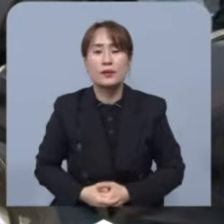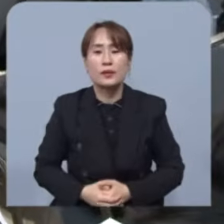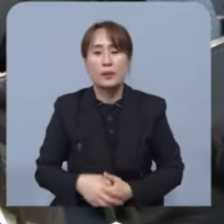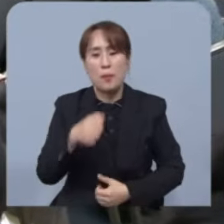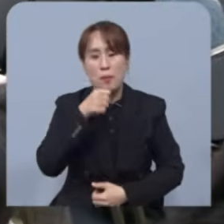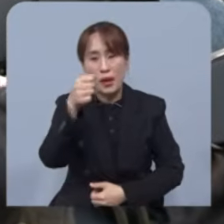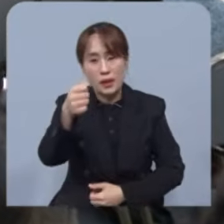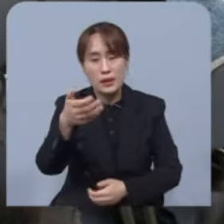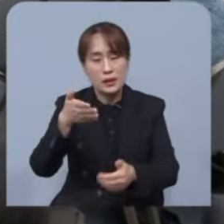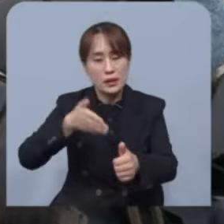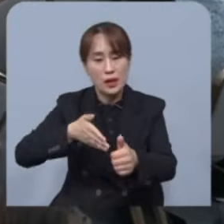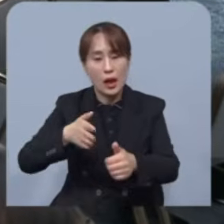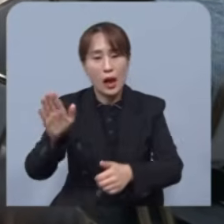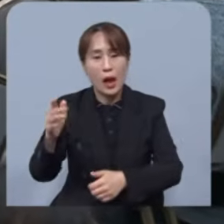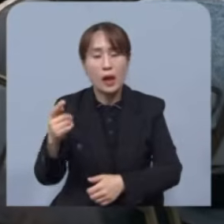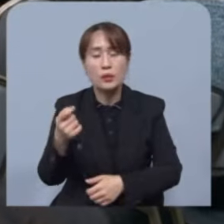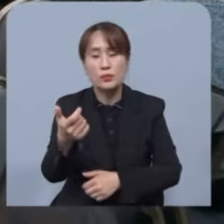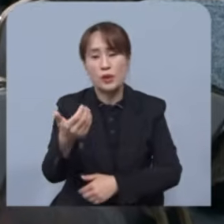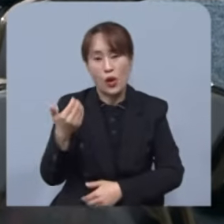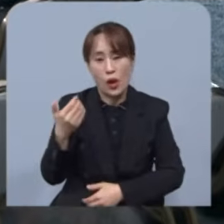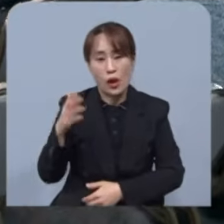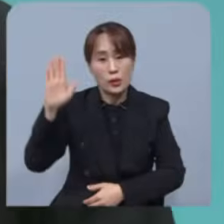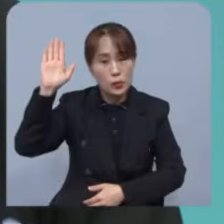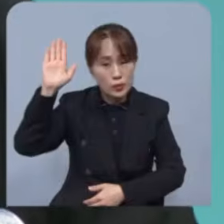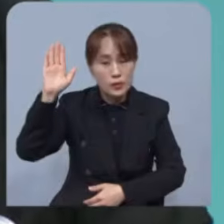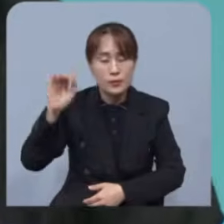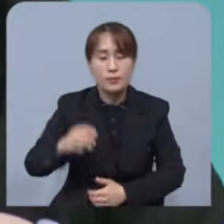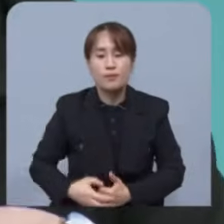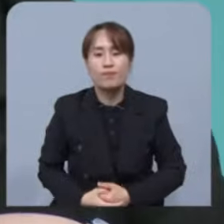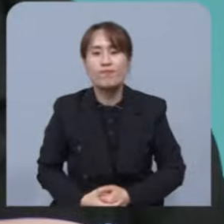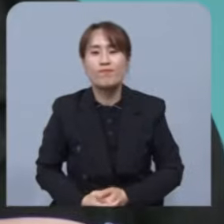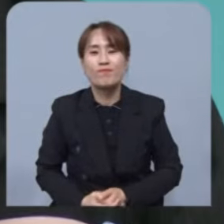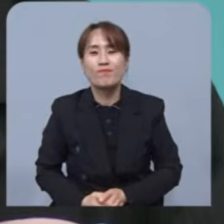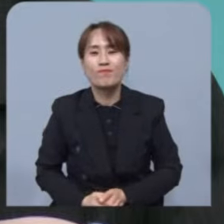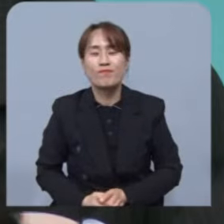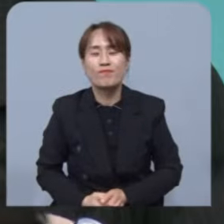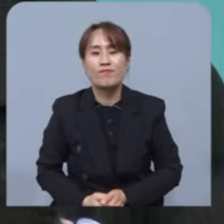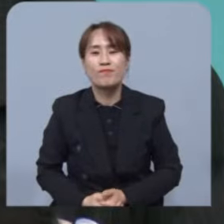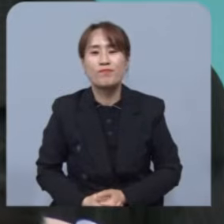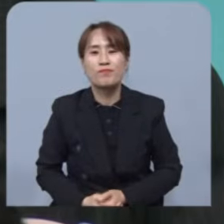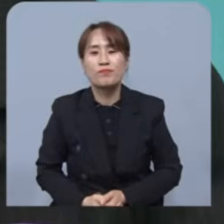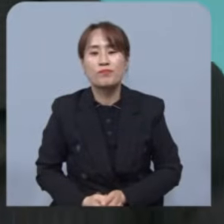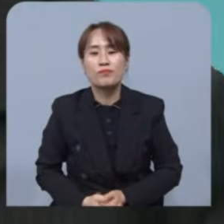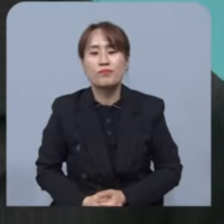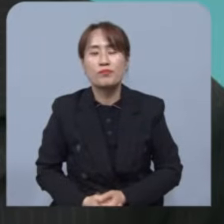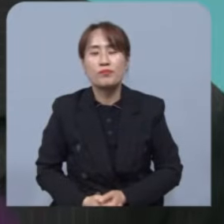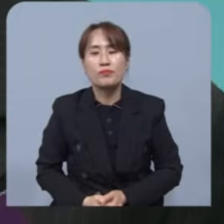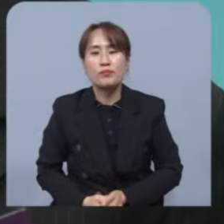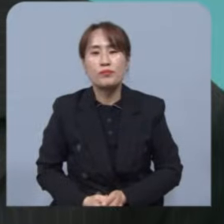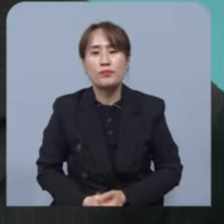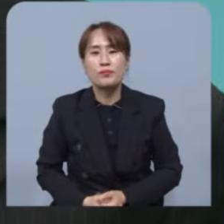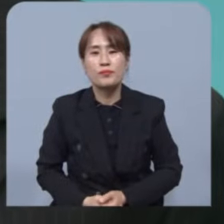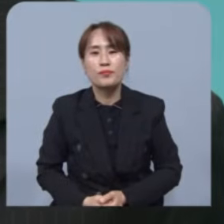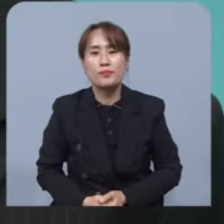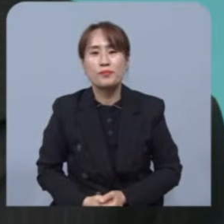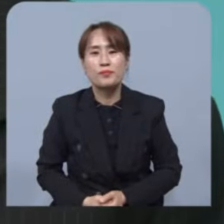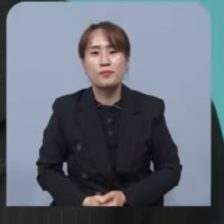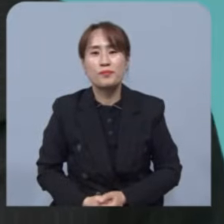마이크 전해드리겠습니다. 아니요, 지금 방금 손 들고 계신 분께 마이크 전해드리겠습니다.